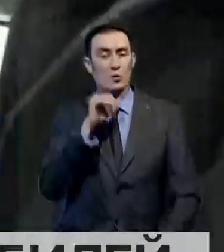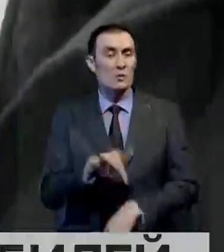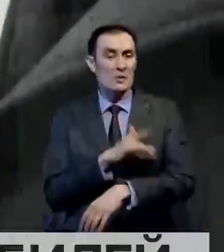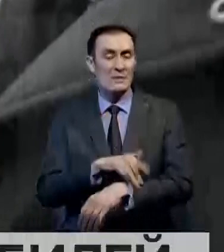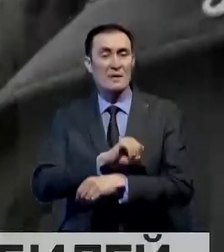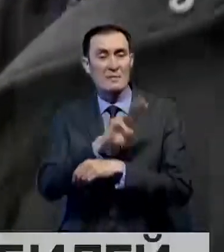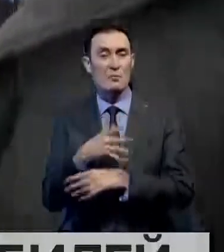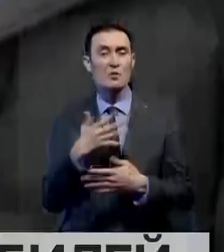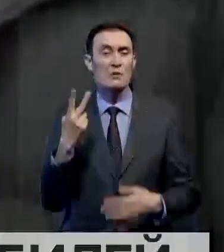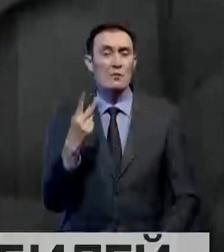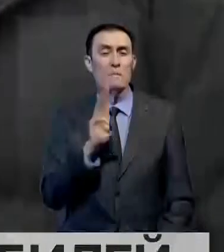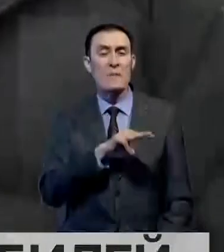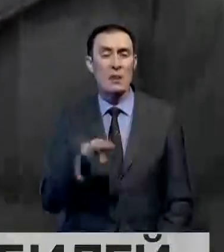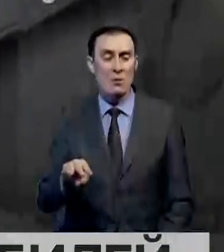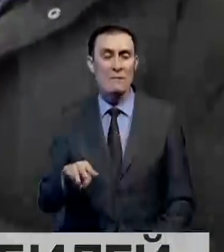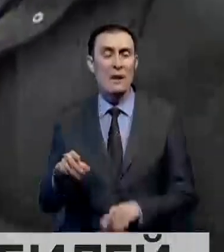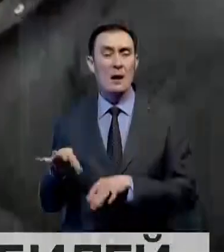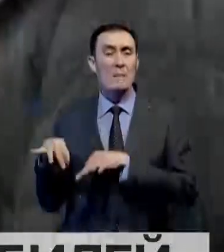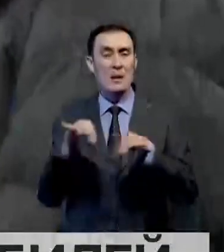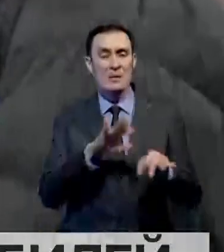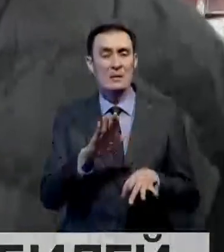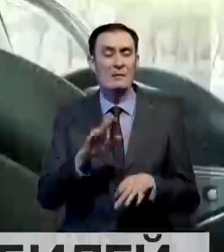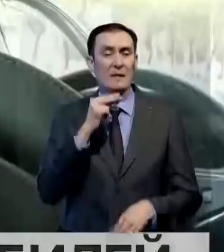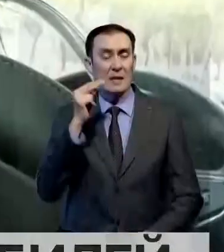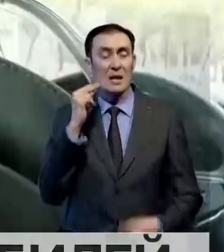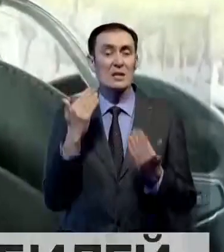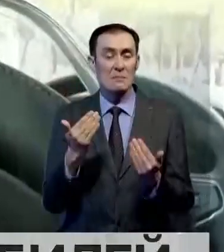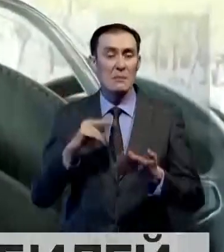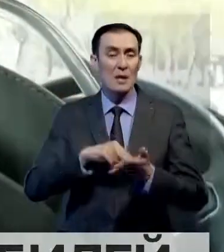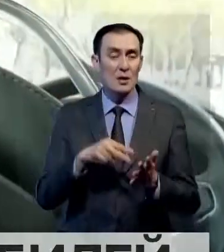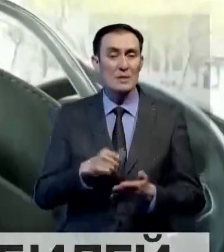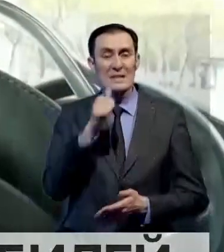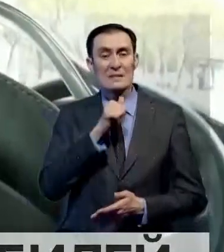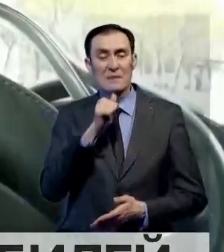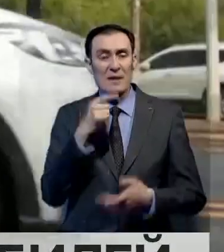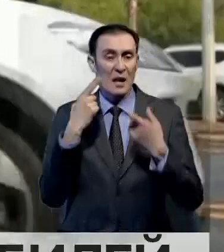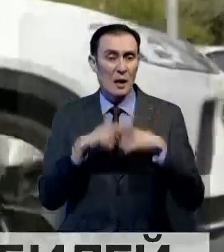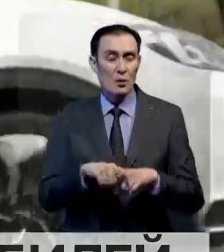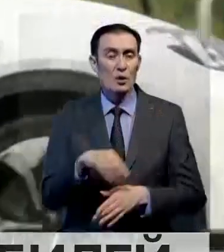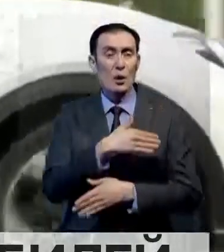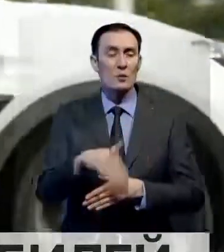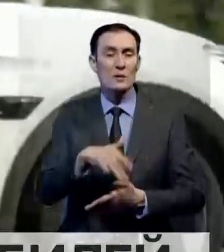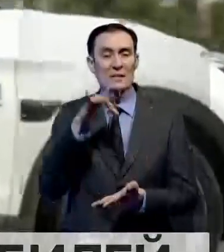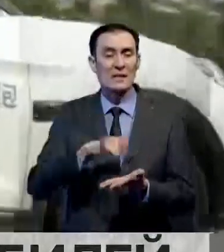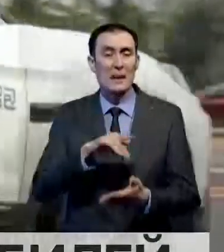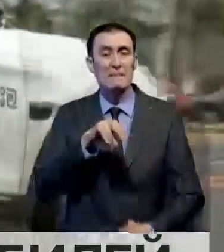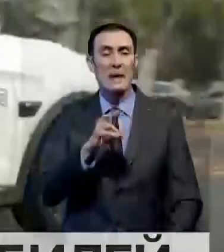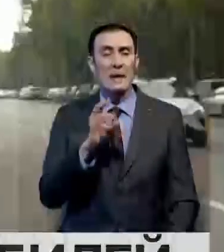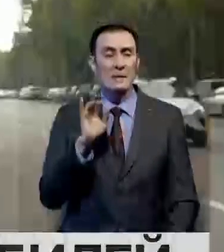уже обеспечил больше 2 миллионов поездок по стране и теперь собирается испытывать технологию на улицах Пекина.